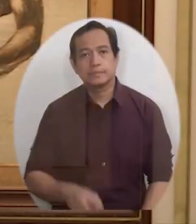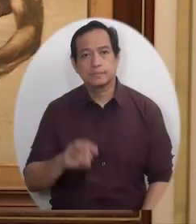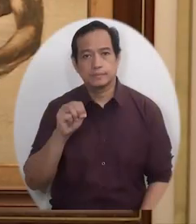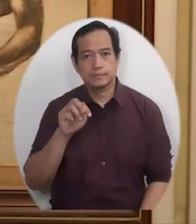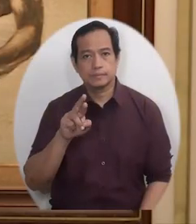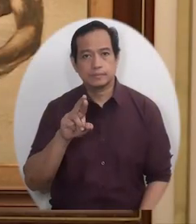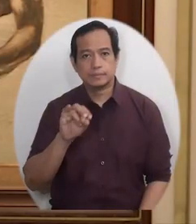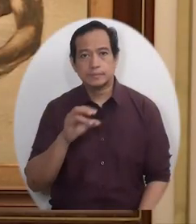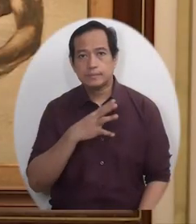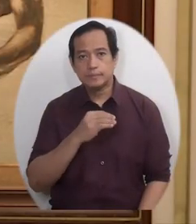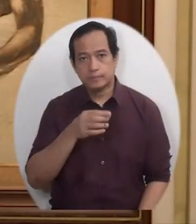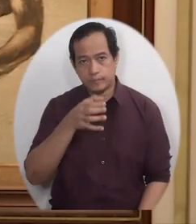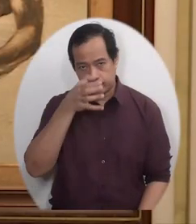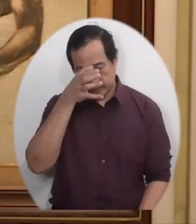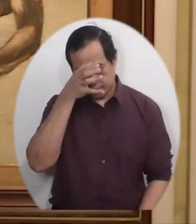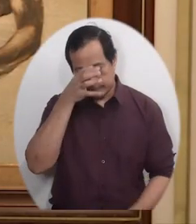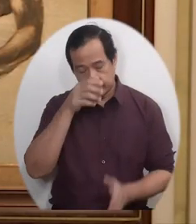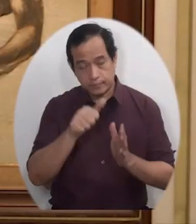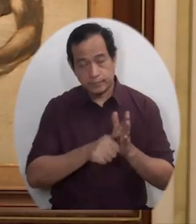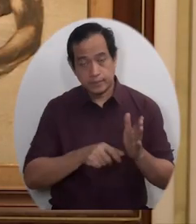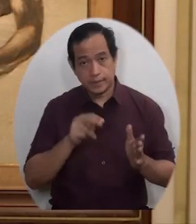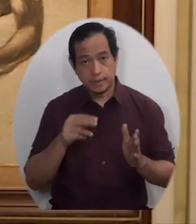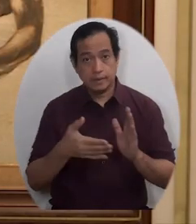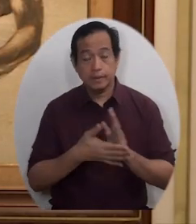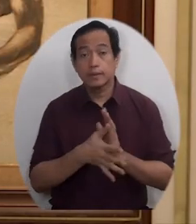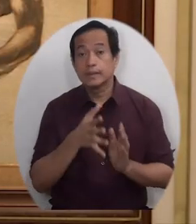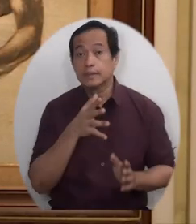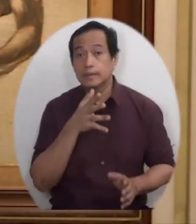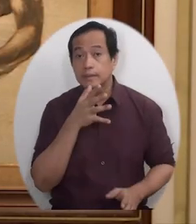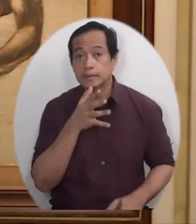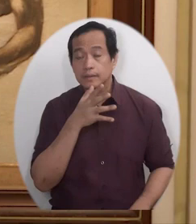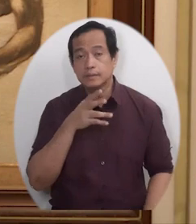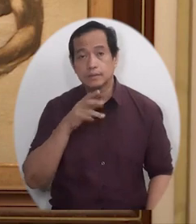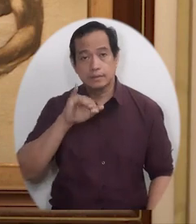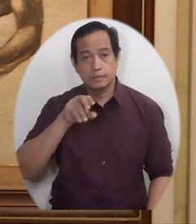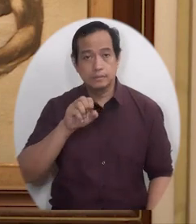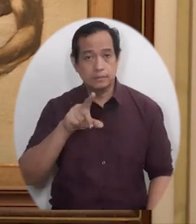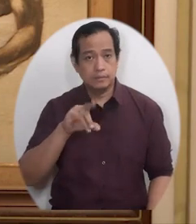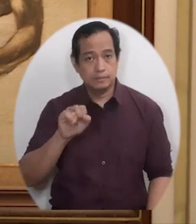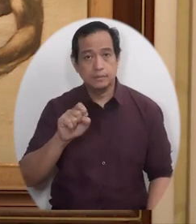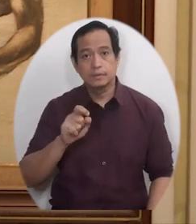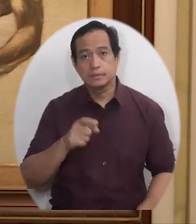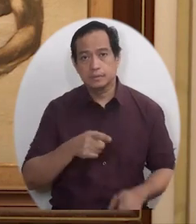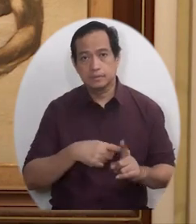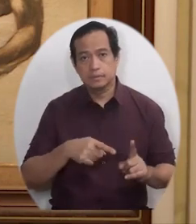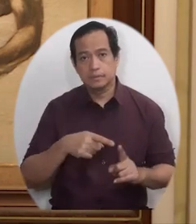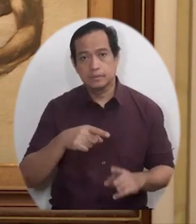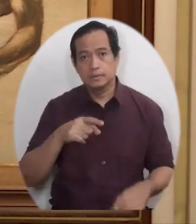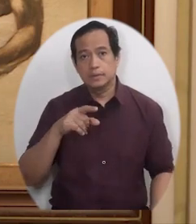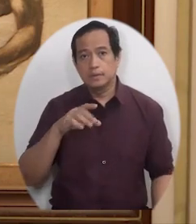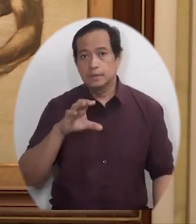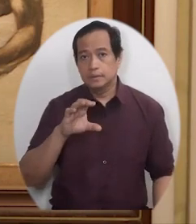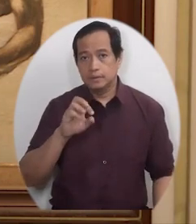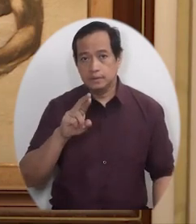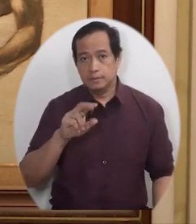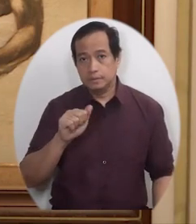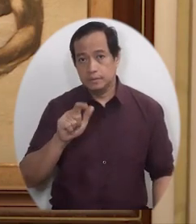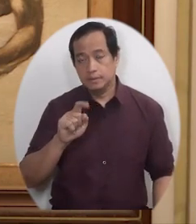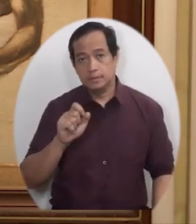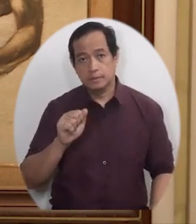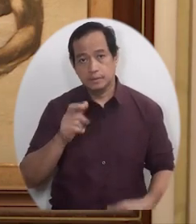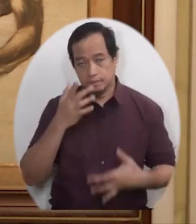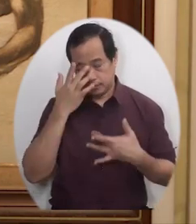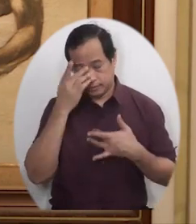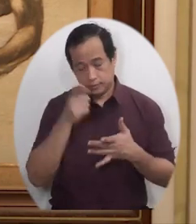MRI at brain surgery ang kinakailangan ni Nanay Juliet para sa kanyang cerebral infarct. Magtulong-tulong tayo para